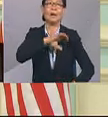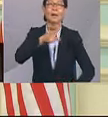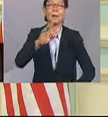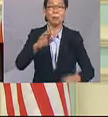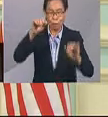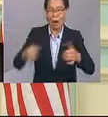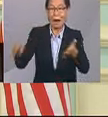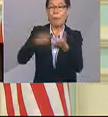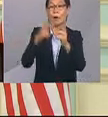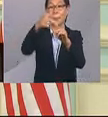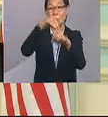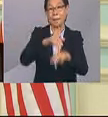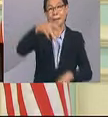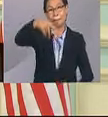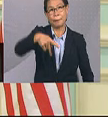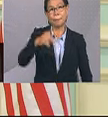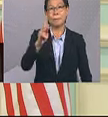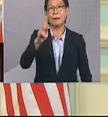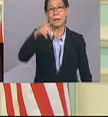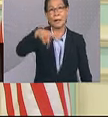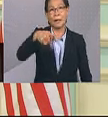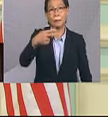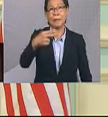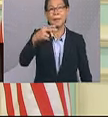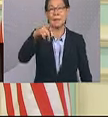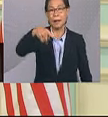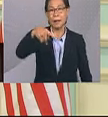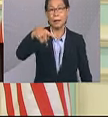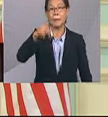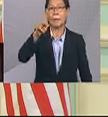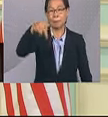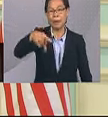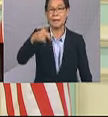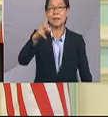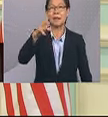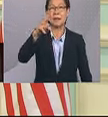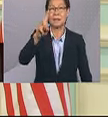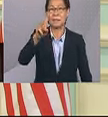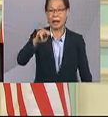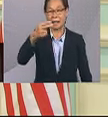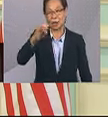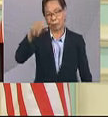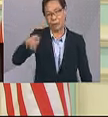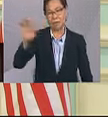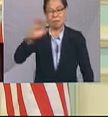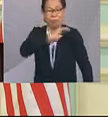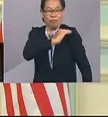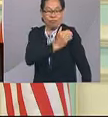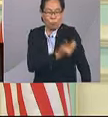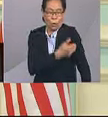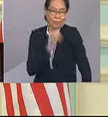KPKT, Kementerian Perumahan dan Kerajaan Tempatan, kerana pajak gadai adalah di bawah bidang kuasa mereka.